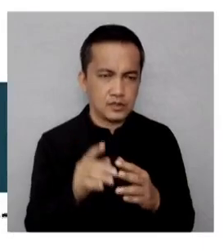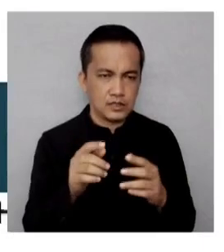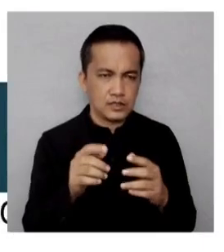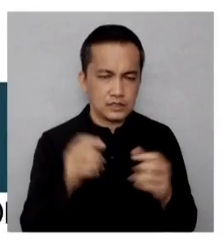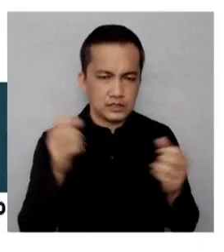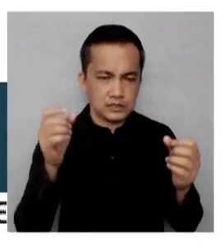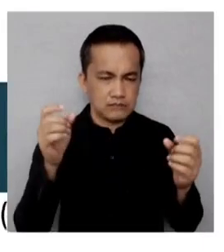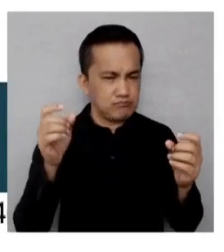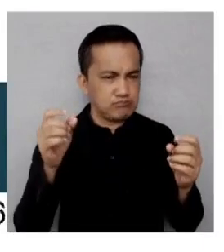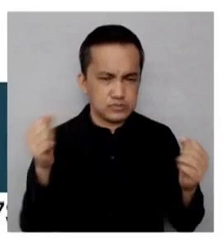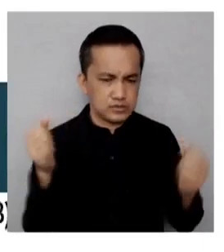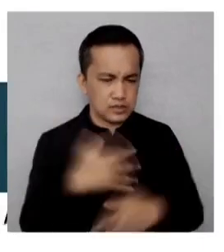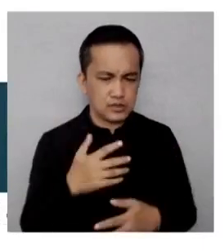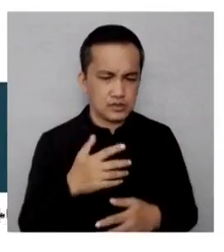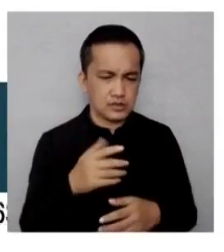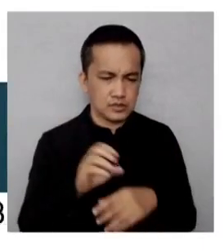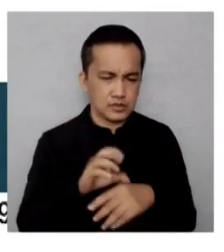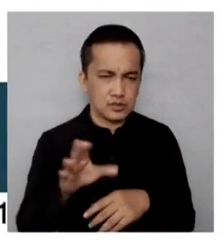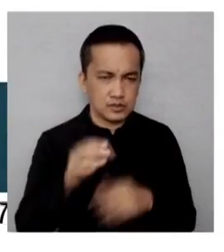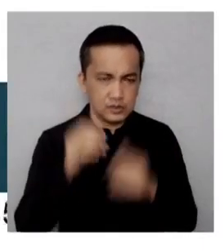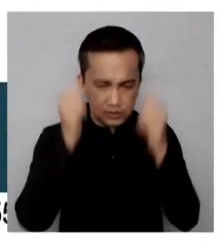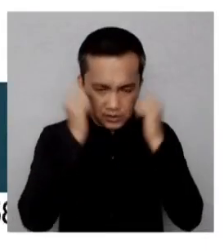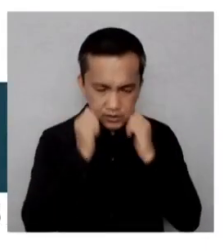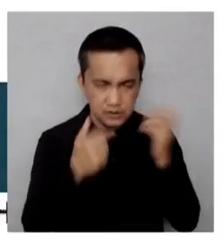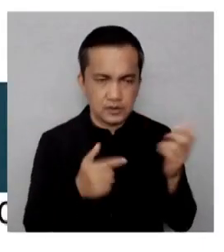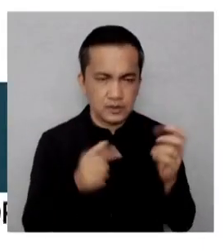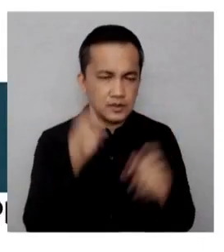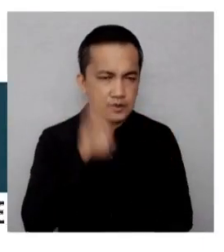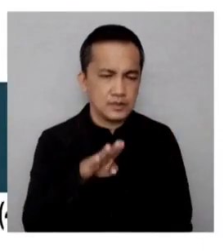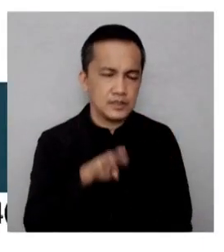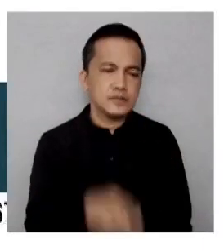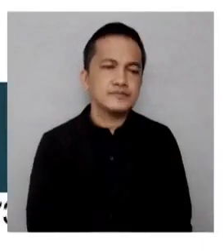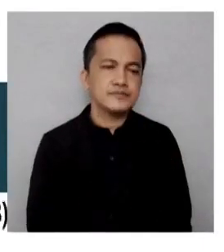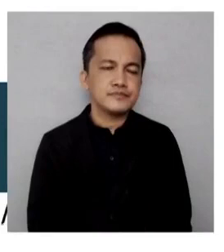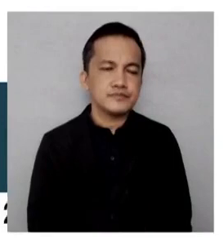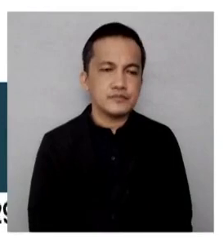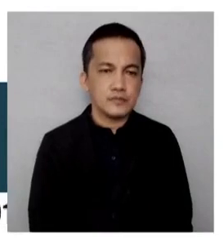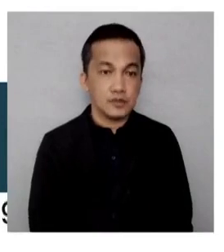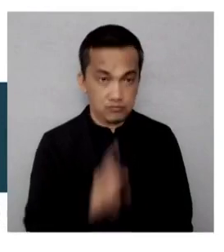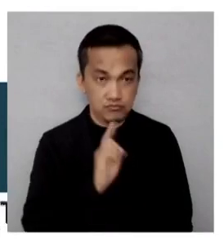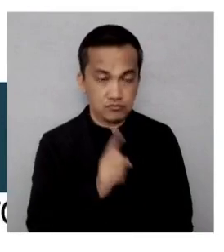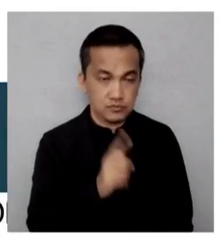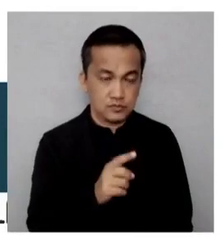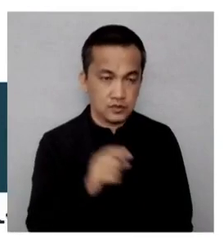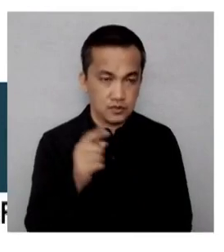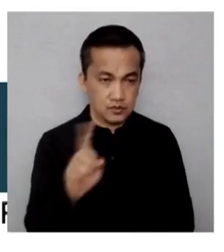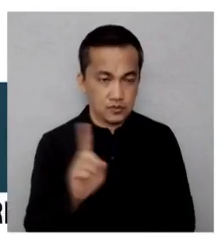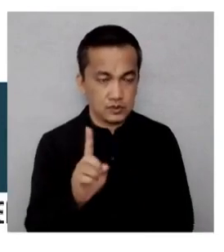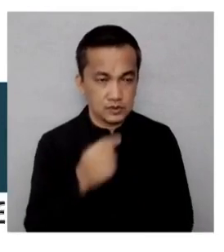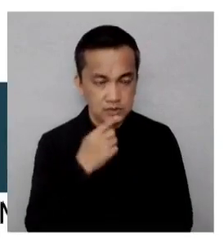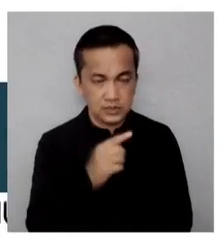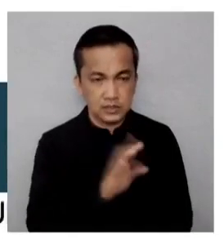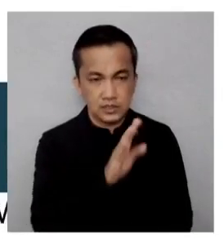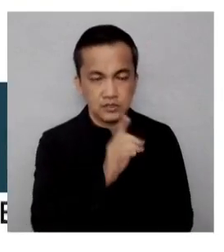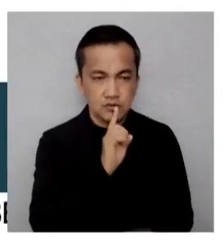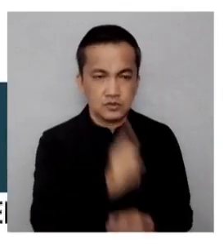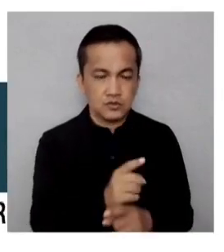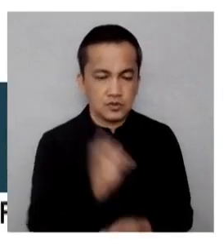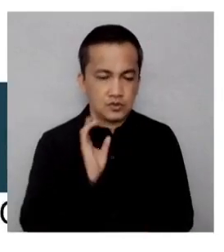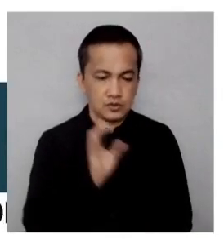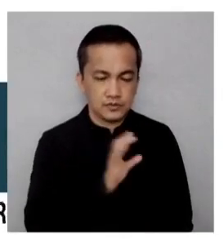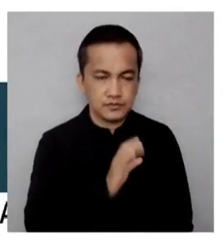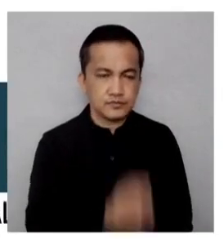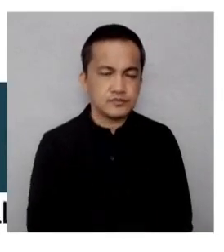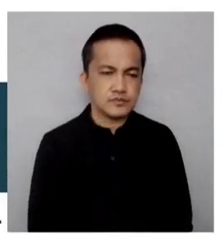by the Tevez brothers. Now, if this is true, if what she says is true, Congresswoman, and